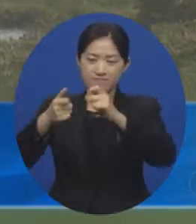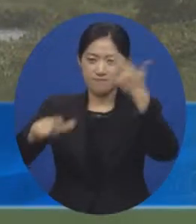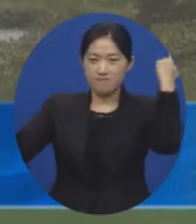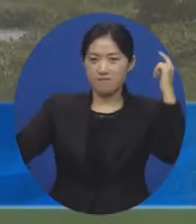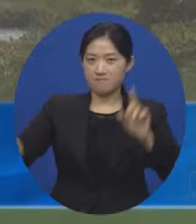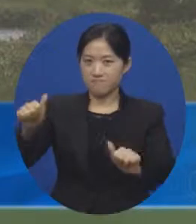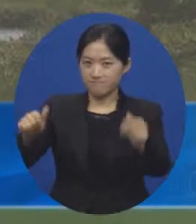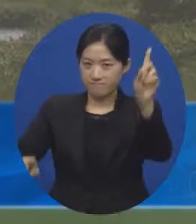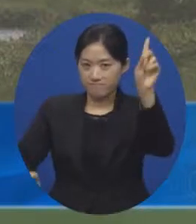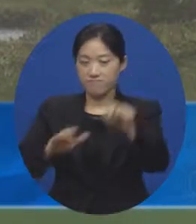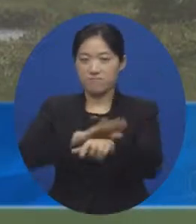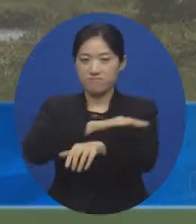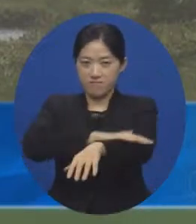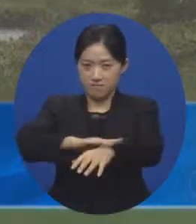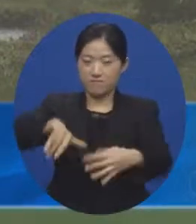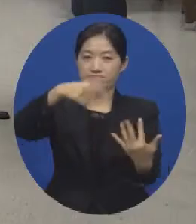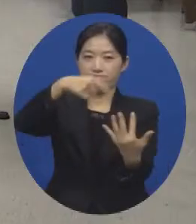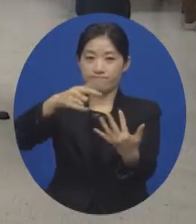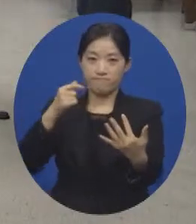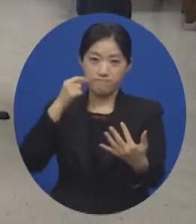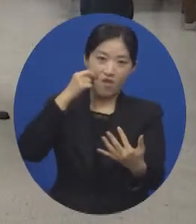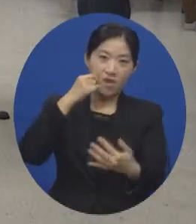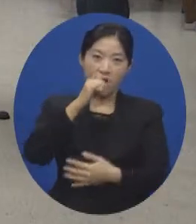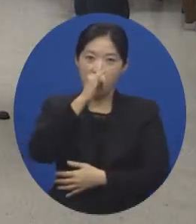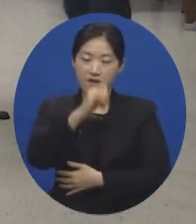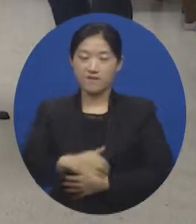인기리에 운영되고 있습니다.